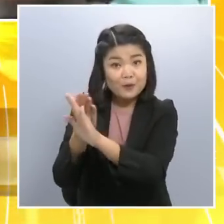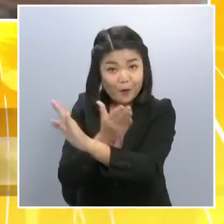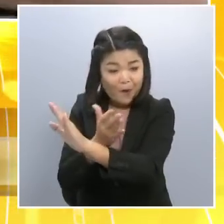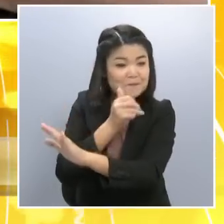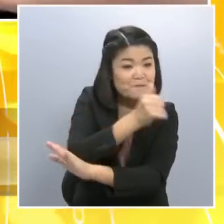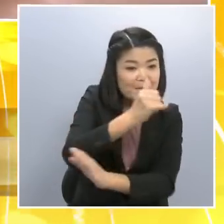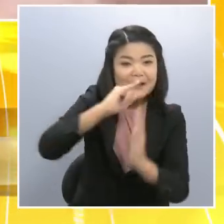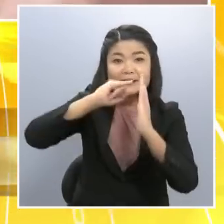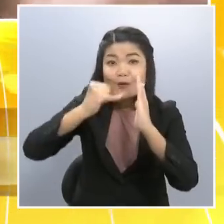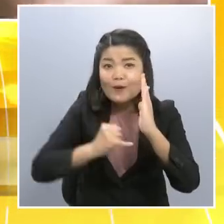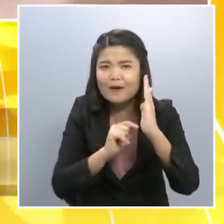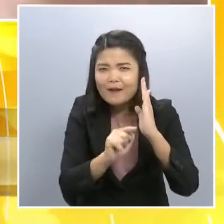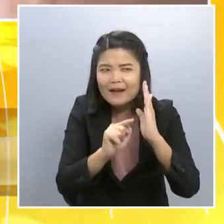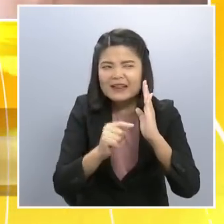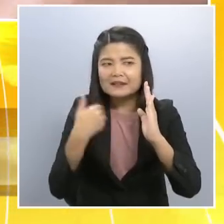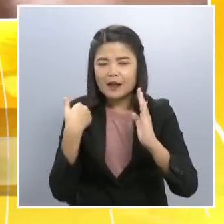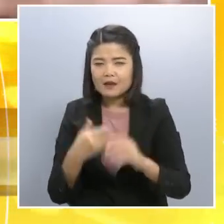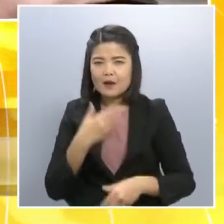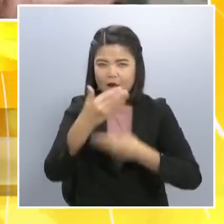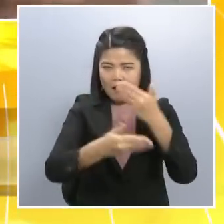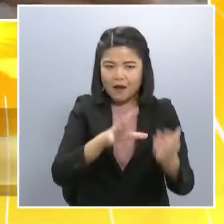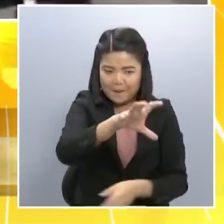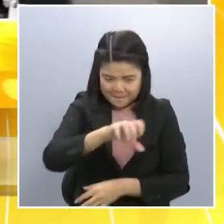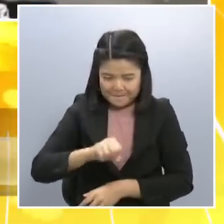ขอบคุณประชาชนแล้วจะได้มีคนไปขายหวยให้หยิบอีกเนี่ยจะยังไง